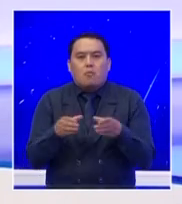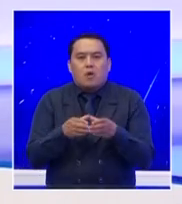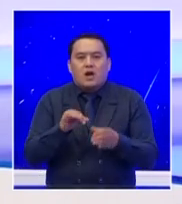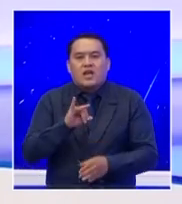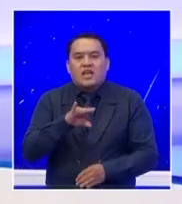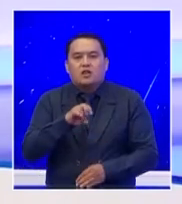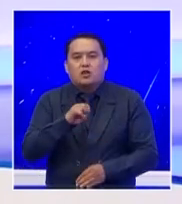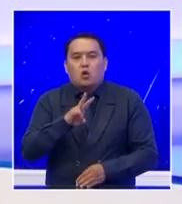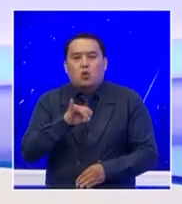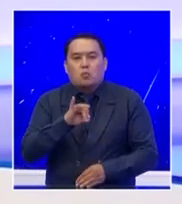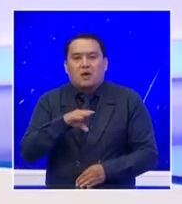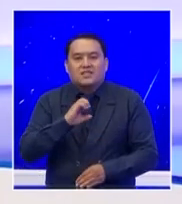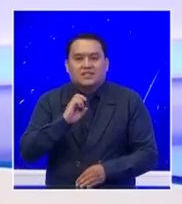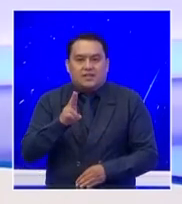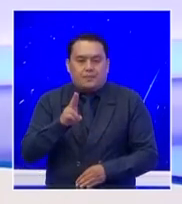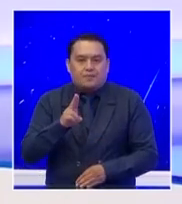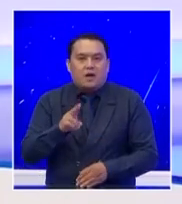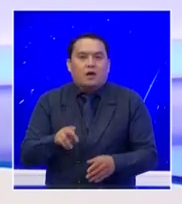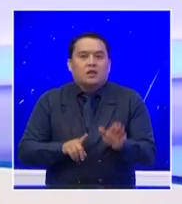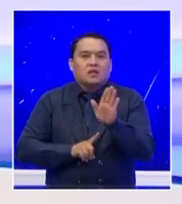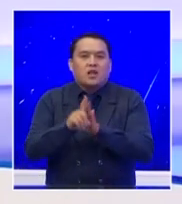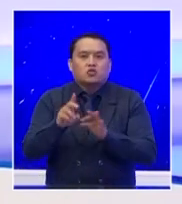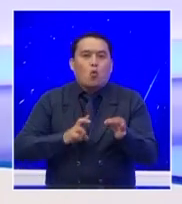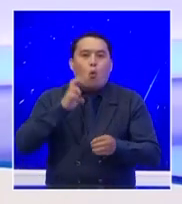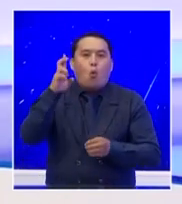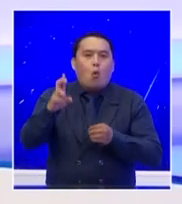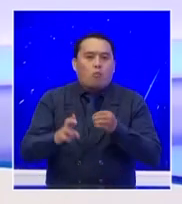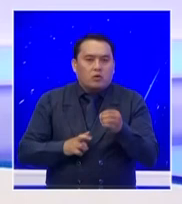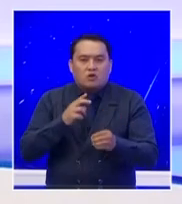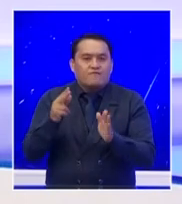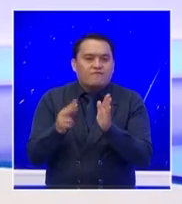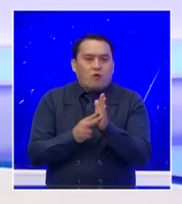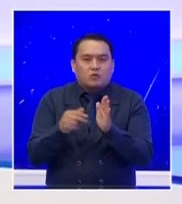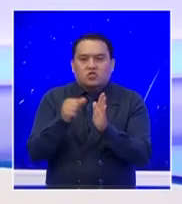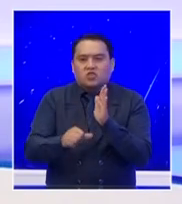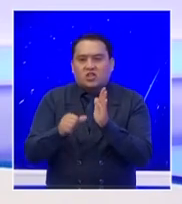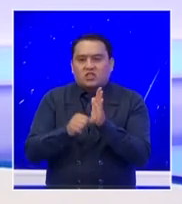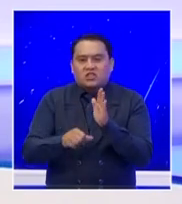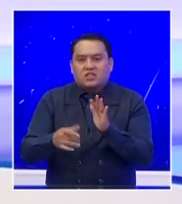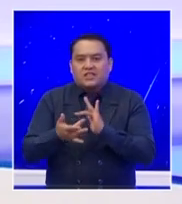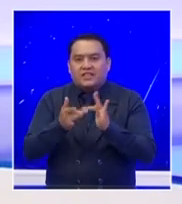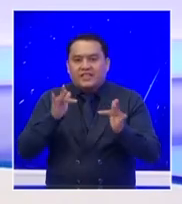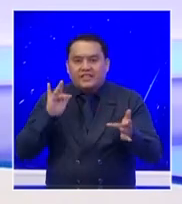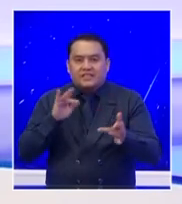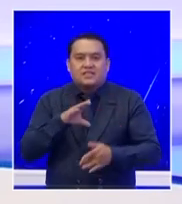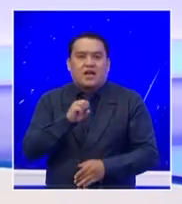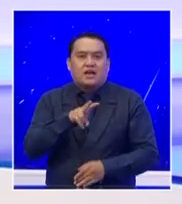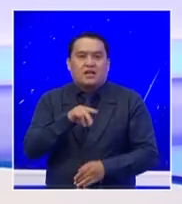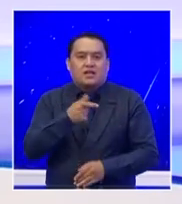Компания Илона Маска SpaceX запустила на орбиту новую, уже 8-ю партию из 60 интернет-спутников Starlink.